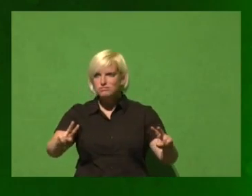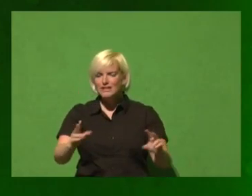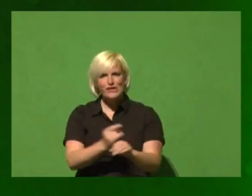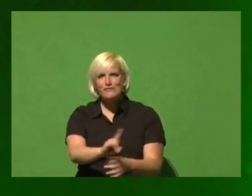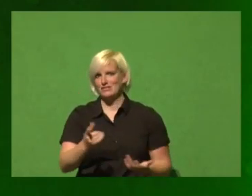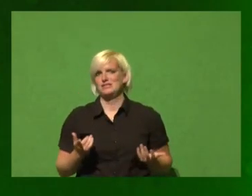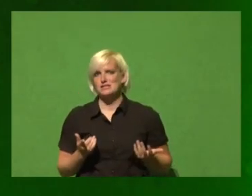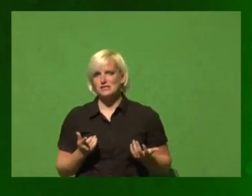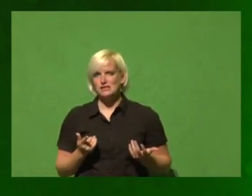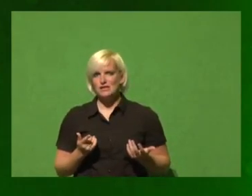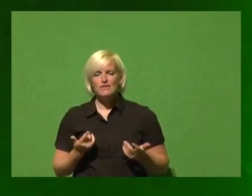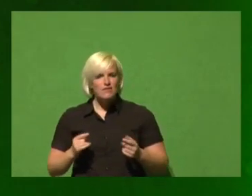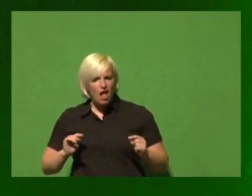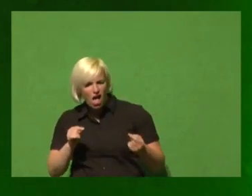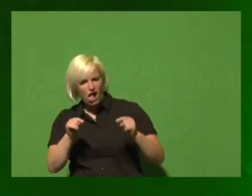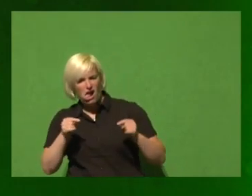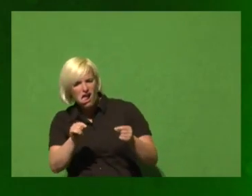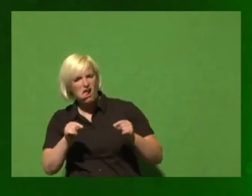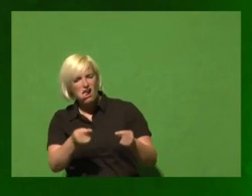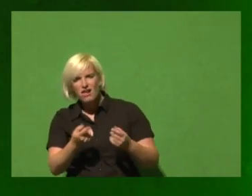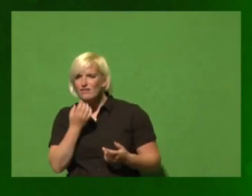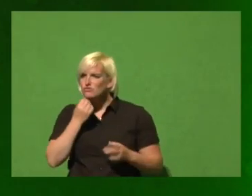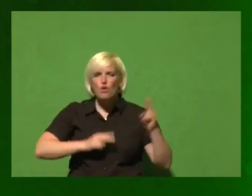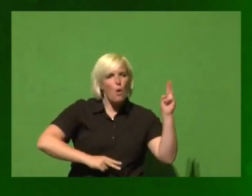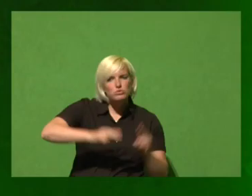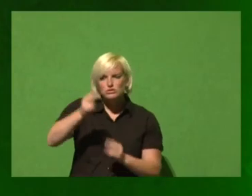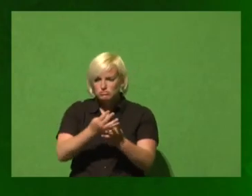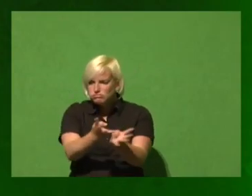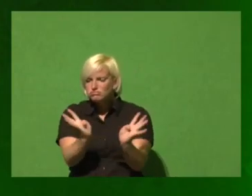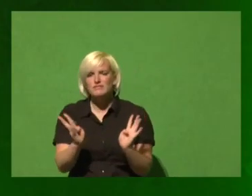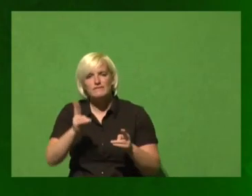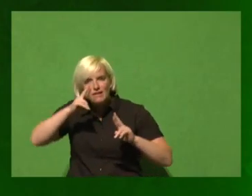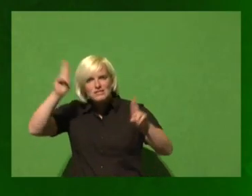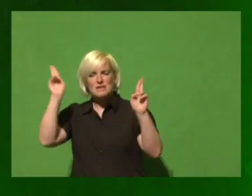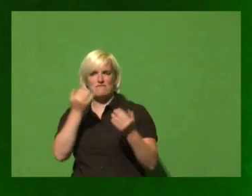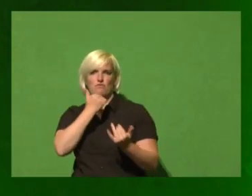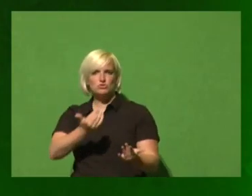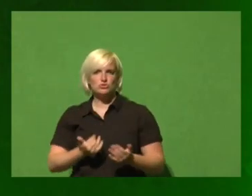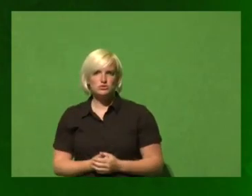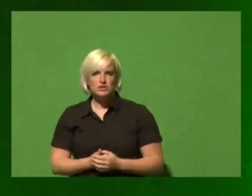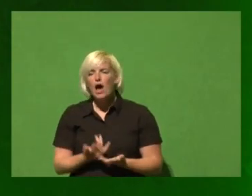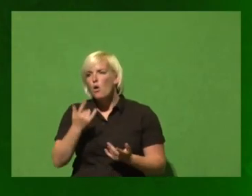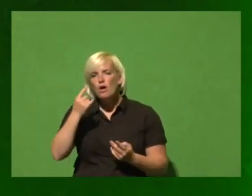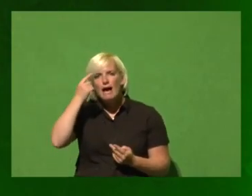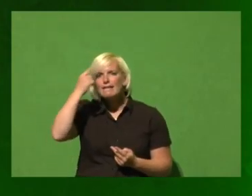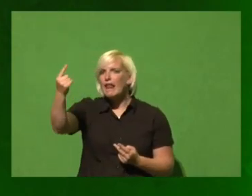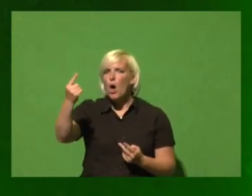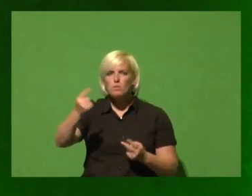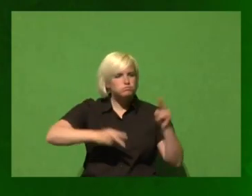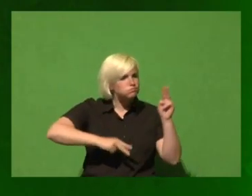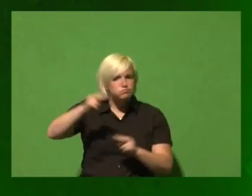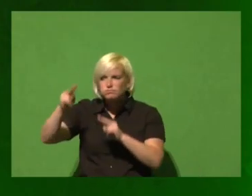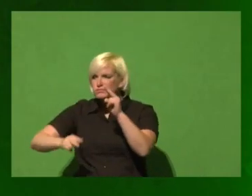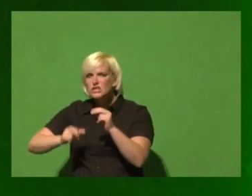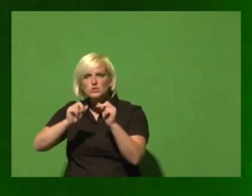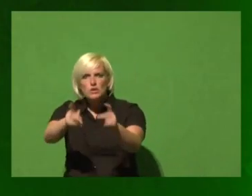wollen Respekt vor der Verschiedenheit der Menschen, Respekt auch vor der Glaubensfreiheit von Menschen, die unterschiedliche Vorstellungen